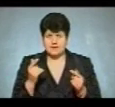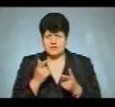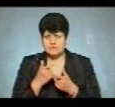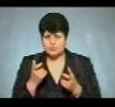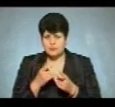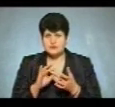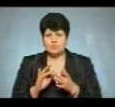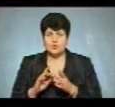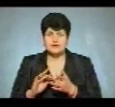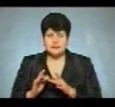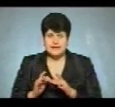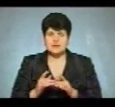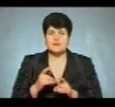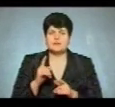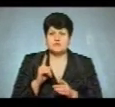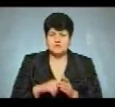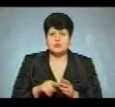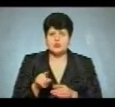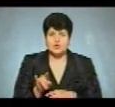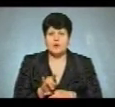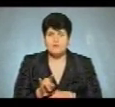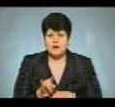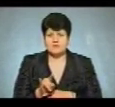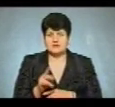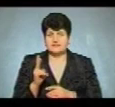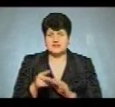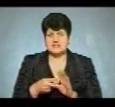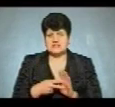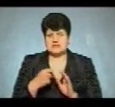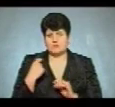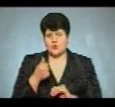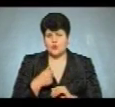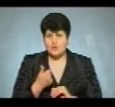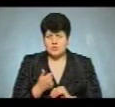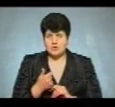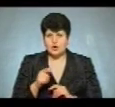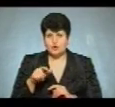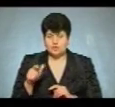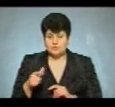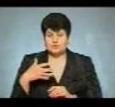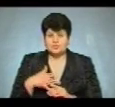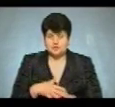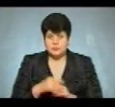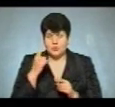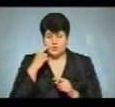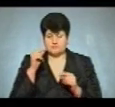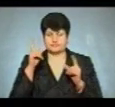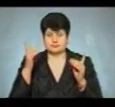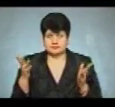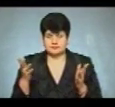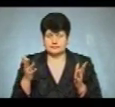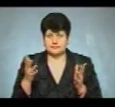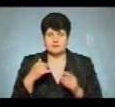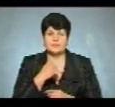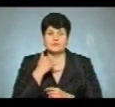інформації по інтернеті і переконалися, що їх обманювали цілих тих 27 років. Відкрилася людям істина, відкрилися очі. Ми